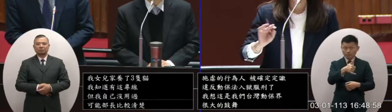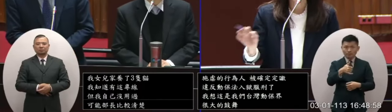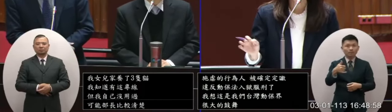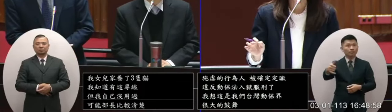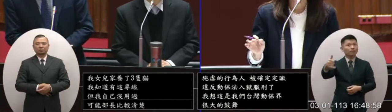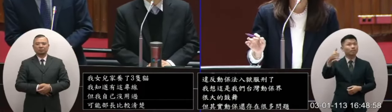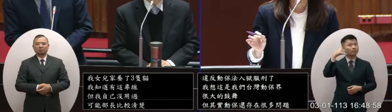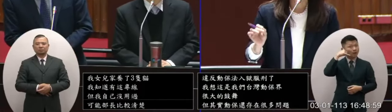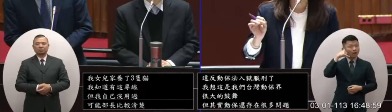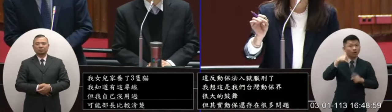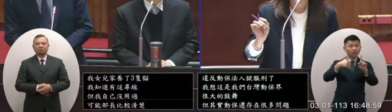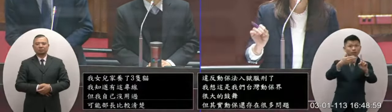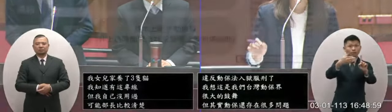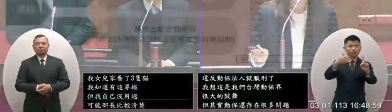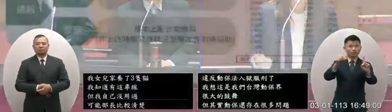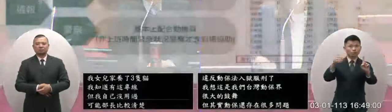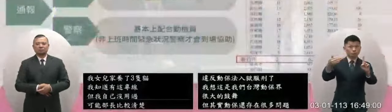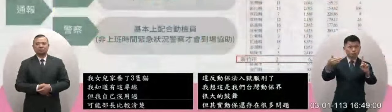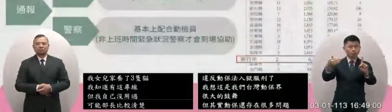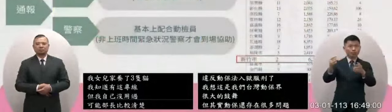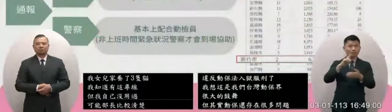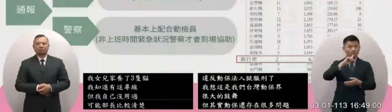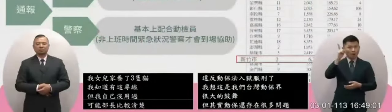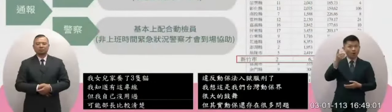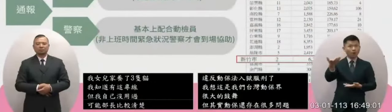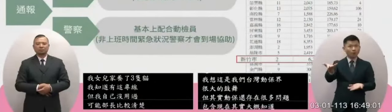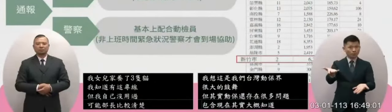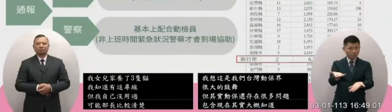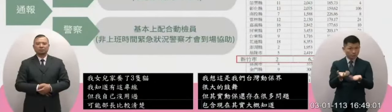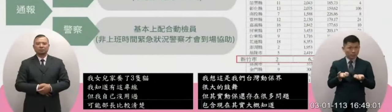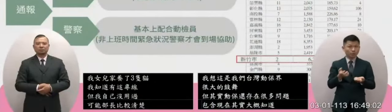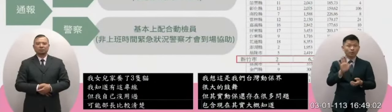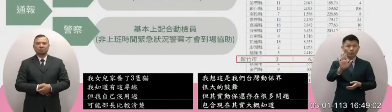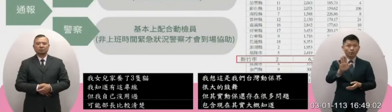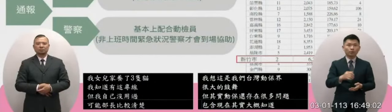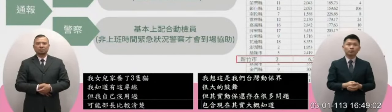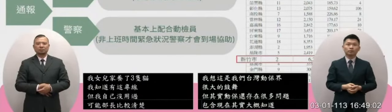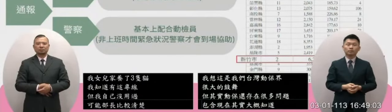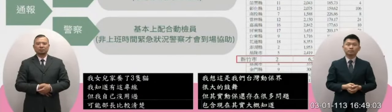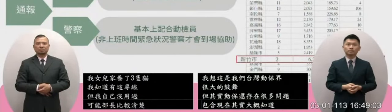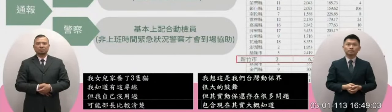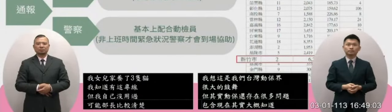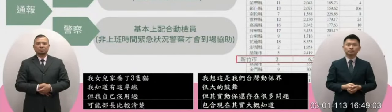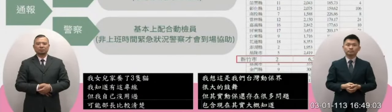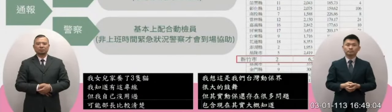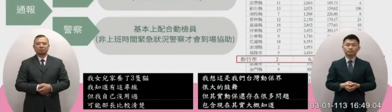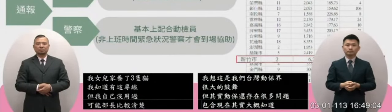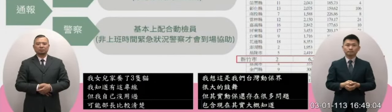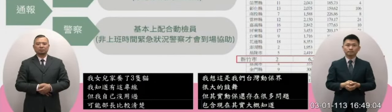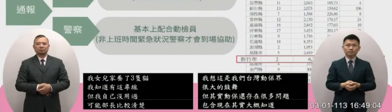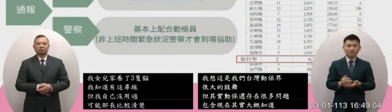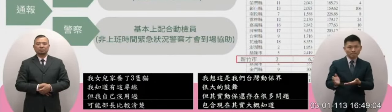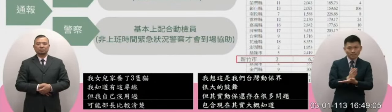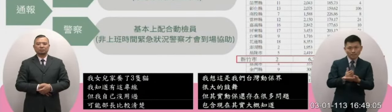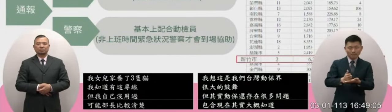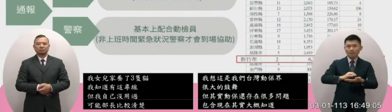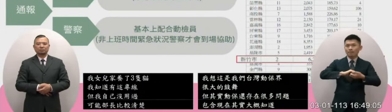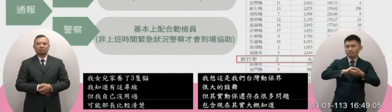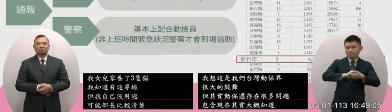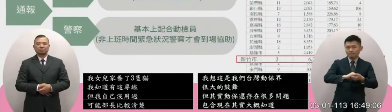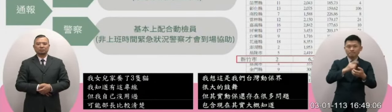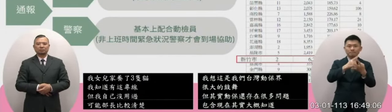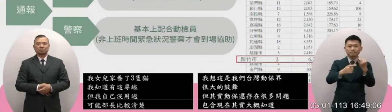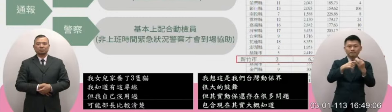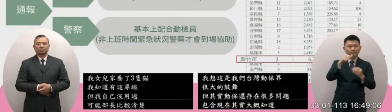谓的1959的一个通报的专案的时候，专线的时候，其实他们的成案率是非常之低